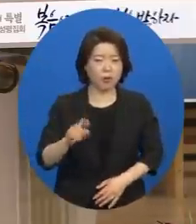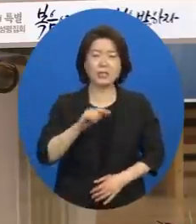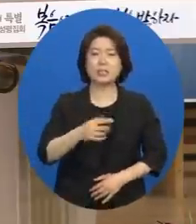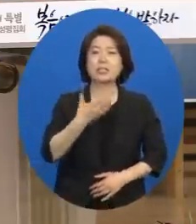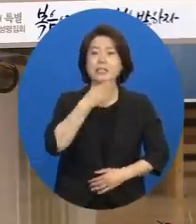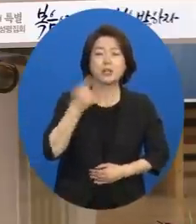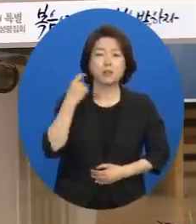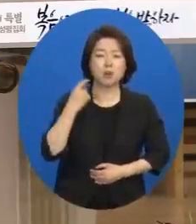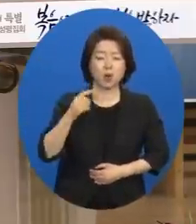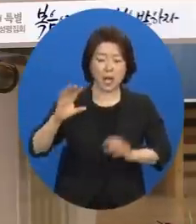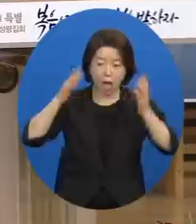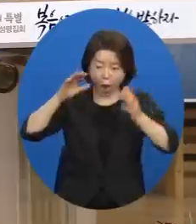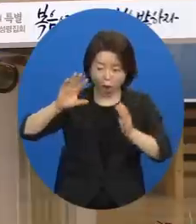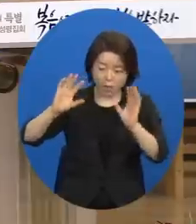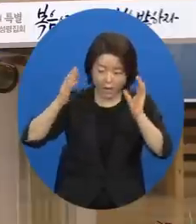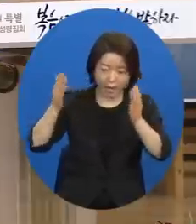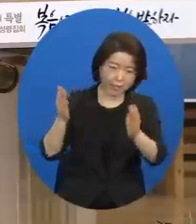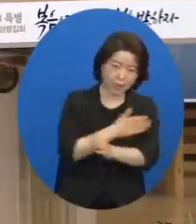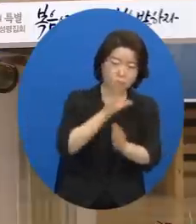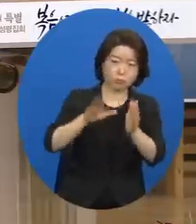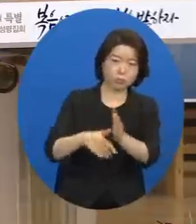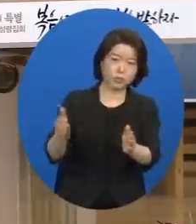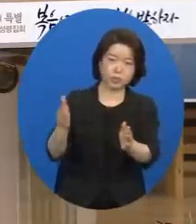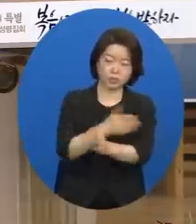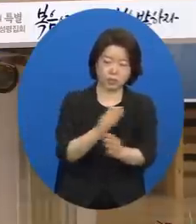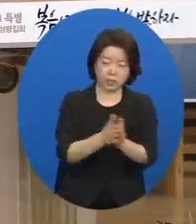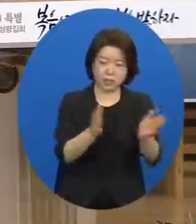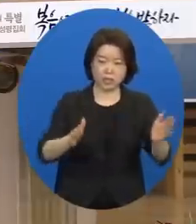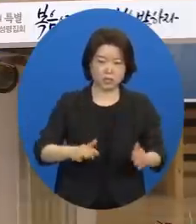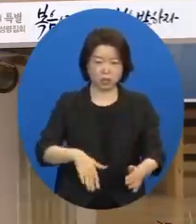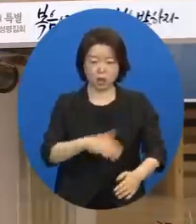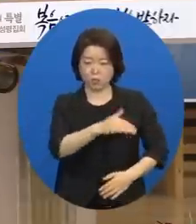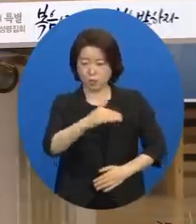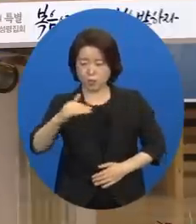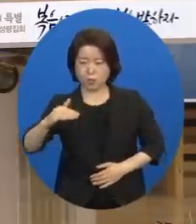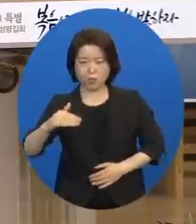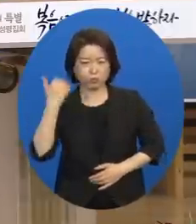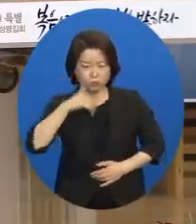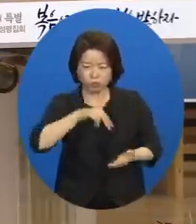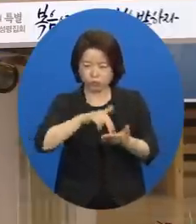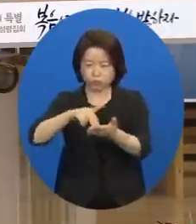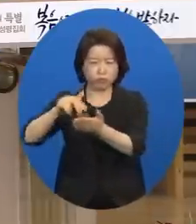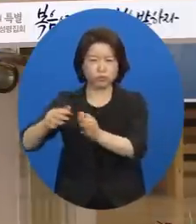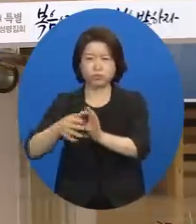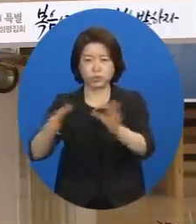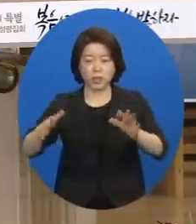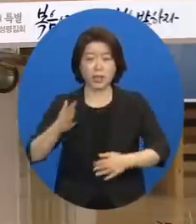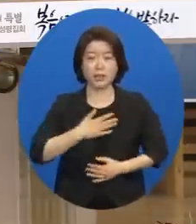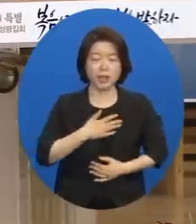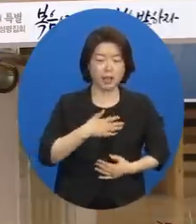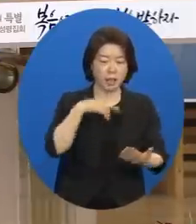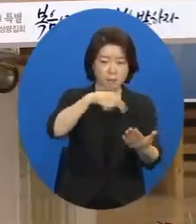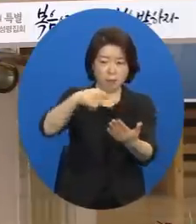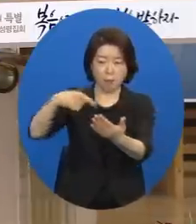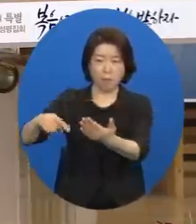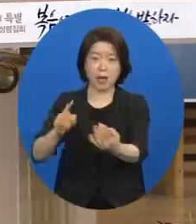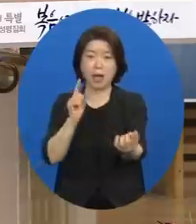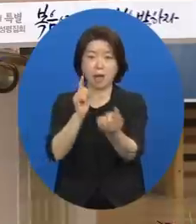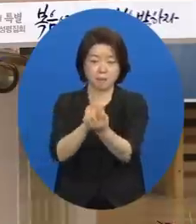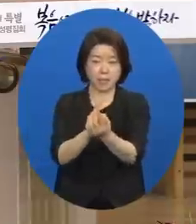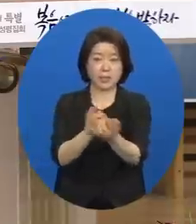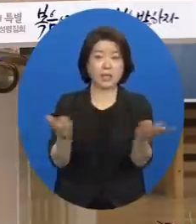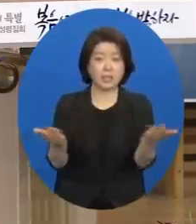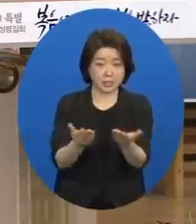복음은 어린아이로부터 시작해서 어떤 계층에 있는 사람이든지 이 복음을 전하는 곳마다 제가 만난